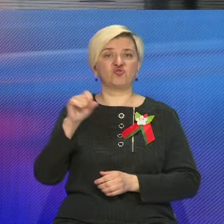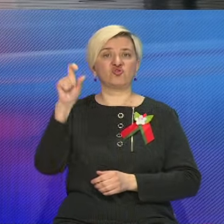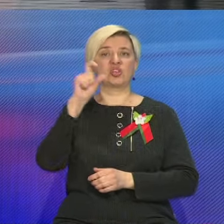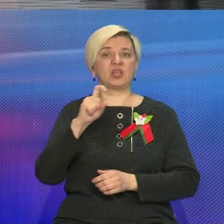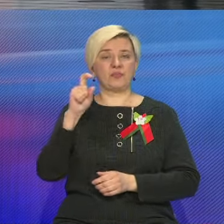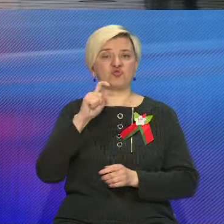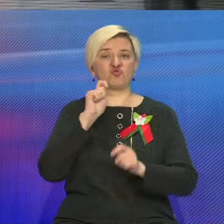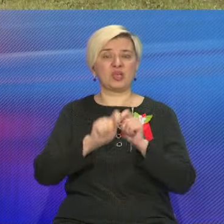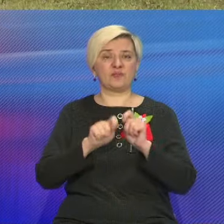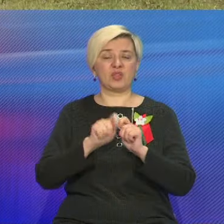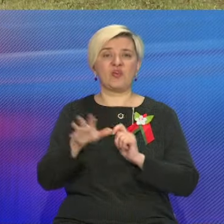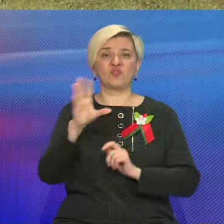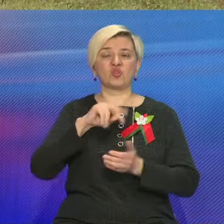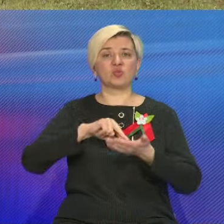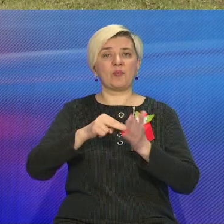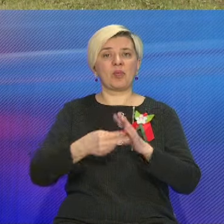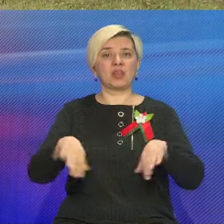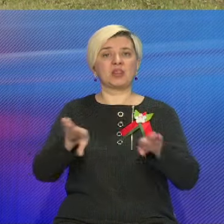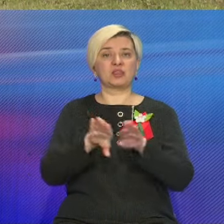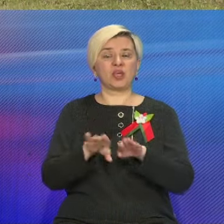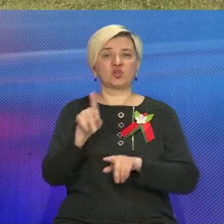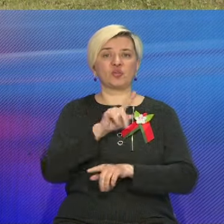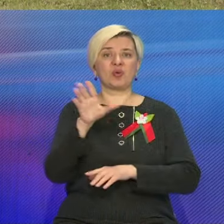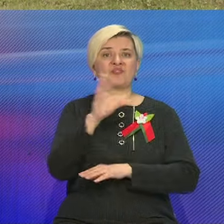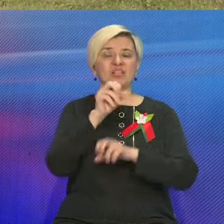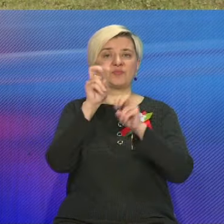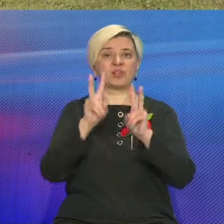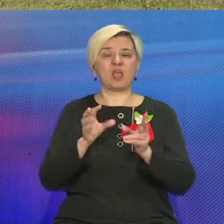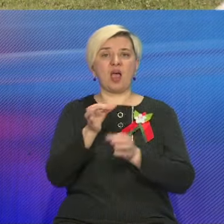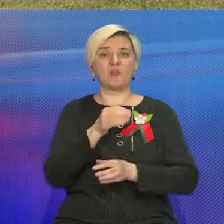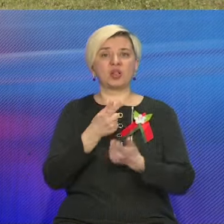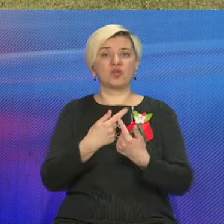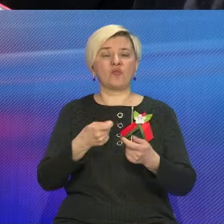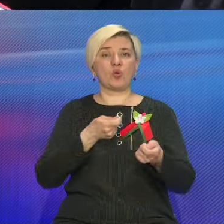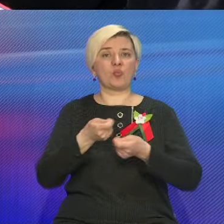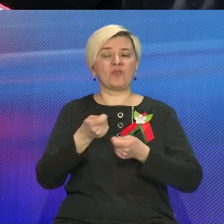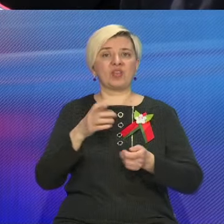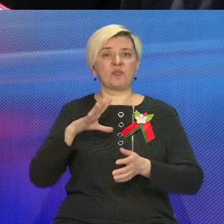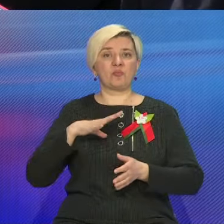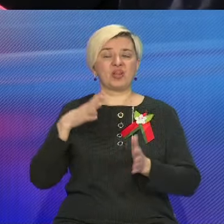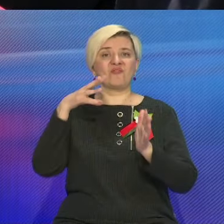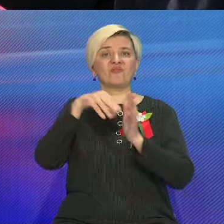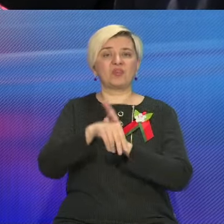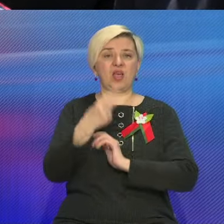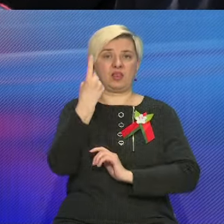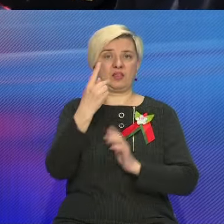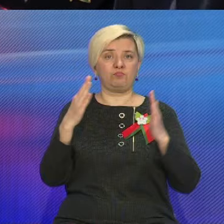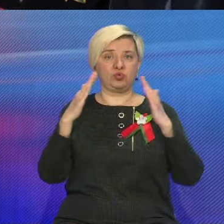экспертыз. Усё задумана такім чынам, каб усе спецыялісты абласнога ўпраўлення знаходзіліся ў адным будынку.